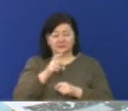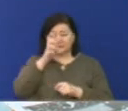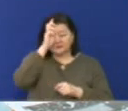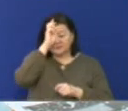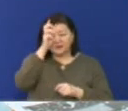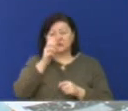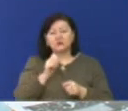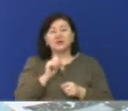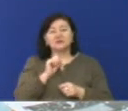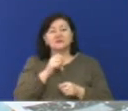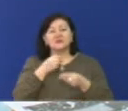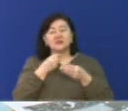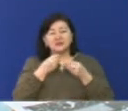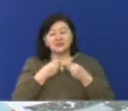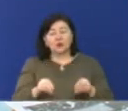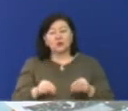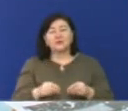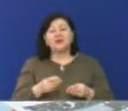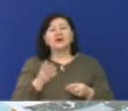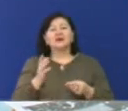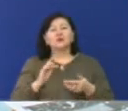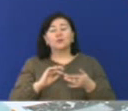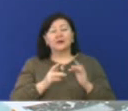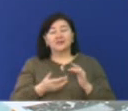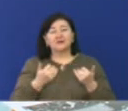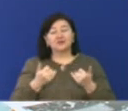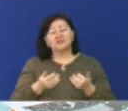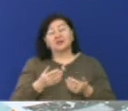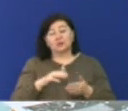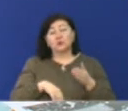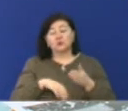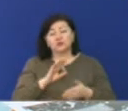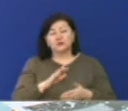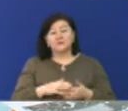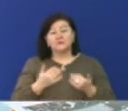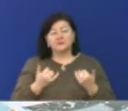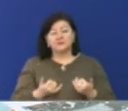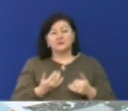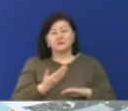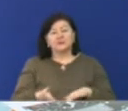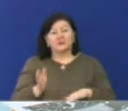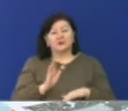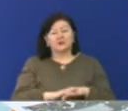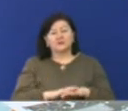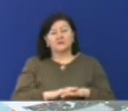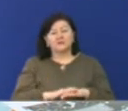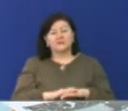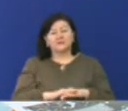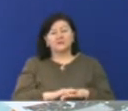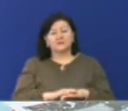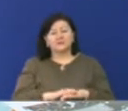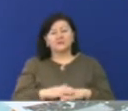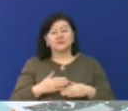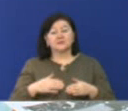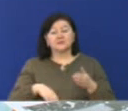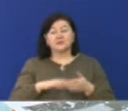вам скажу, тяжело. Лучше бы, конечно, на воле. Конечно, сейчас раскаиваюсь в этом,